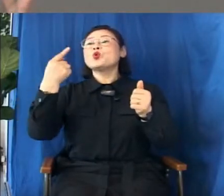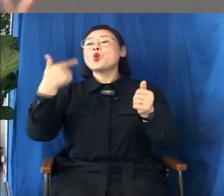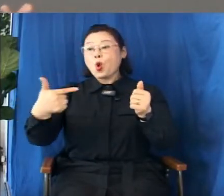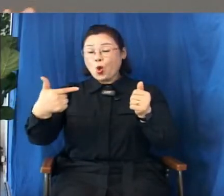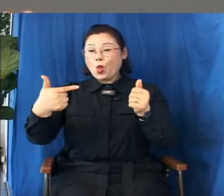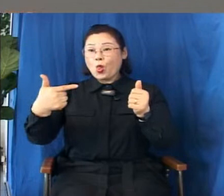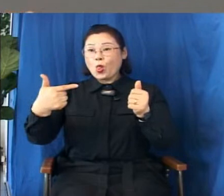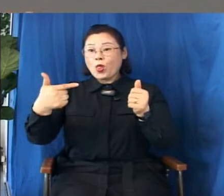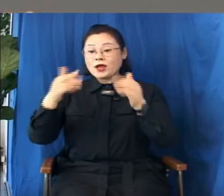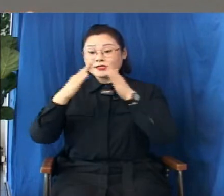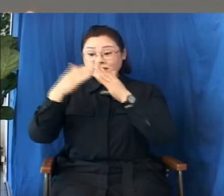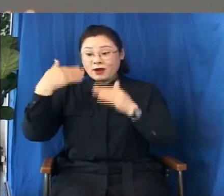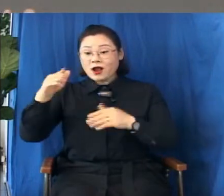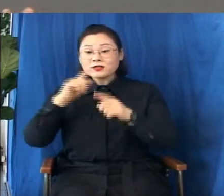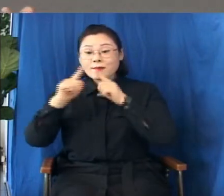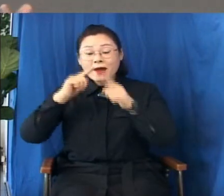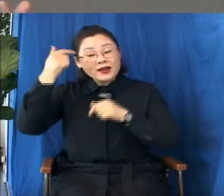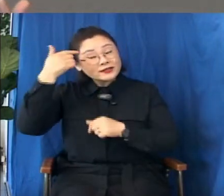한 번만 했을까요?